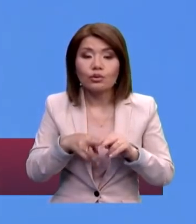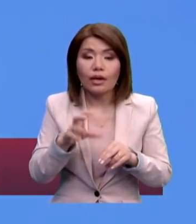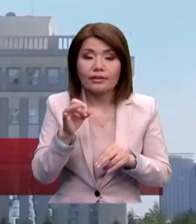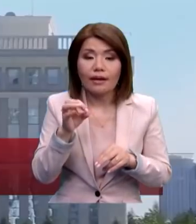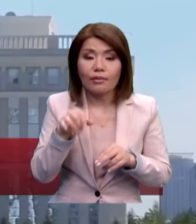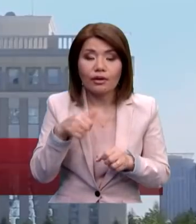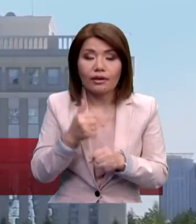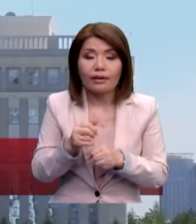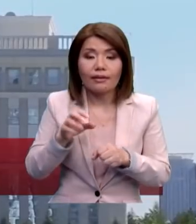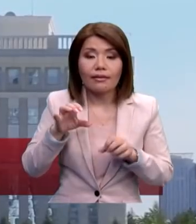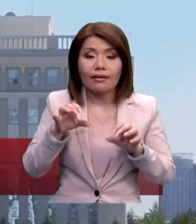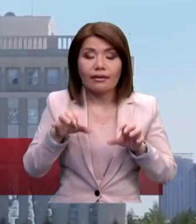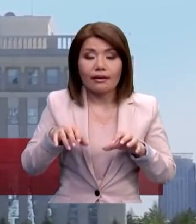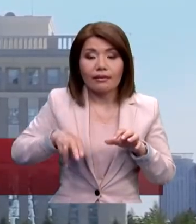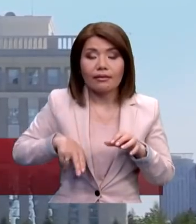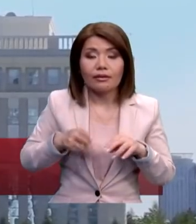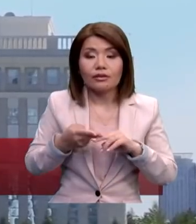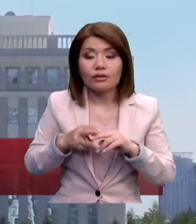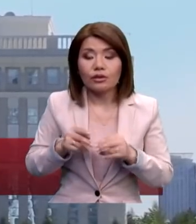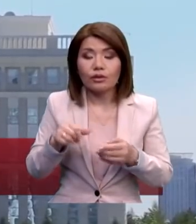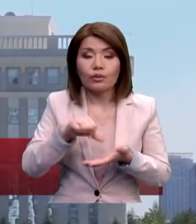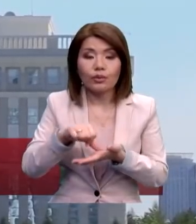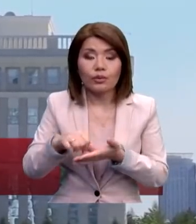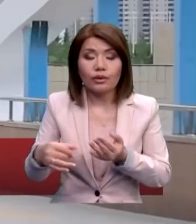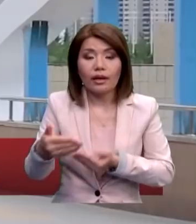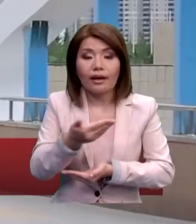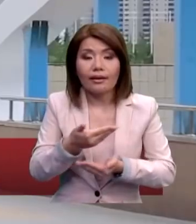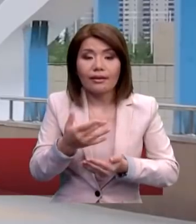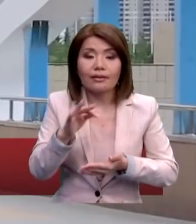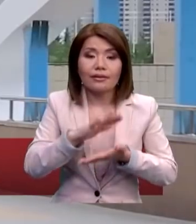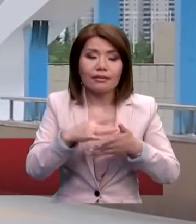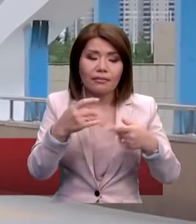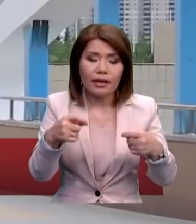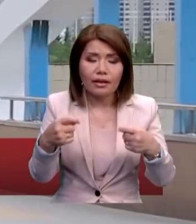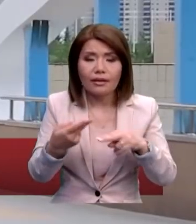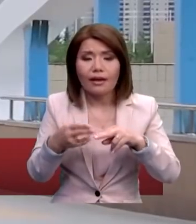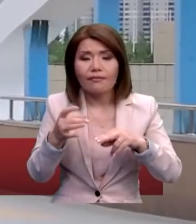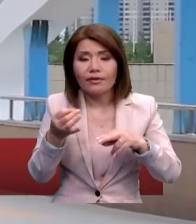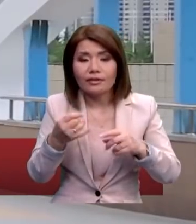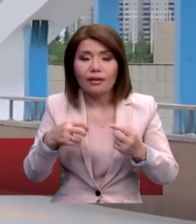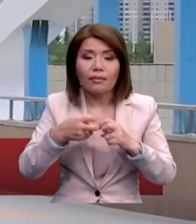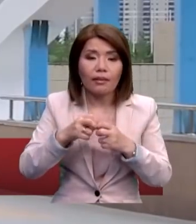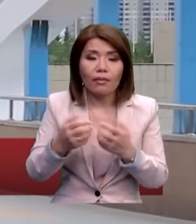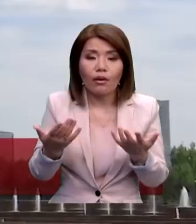басшылығы қатысты. Кеңес барысында екі ел арасындағы сауда-экономикалық және инвестициялық байланыстың